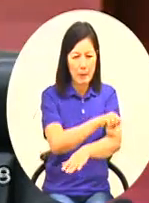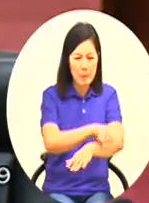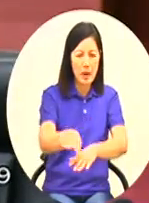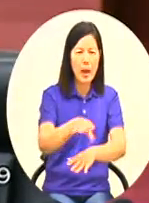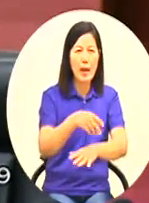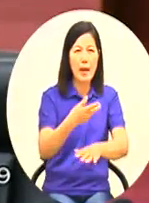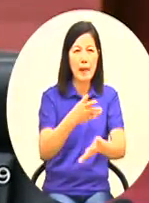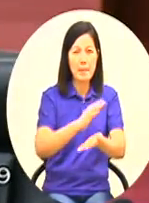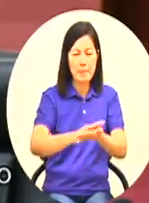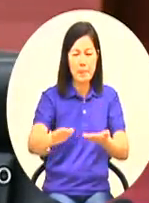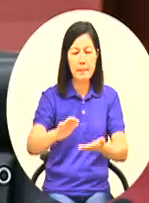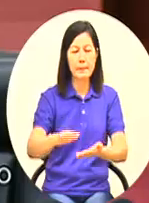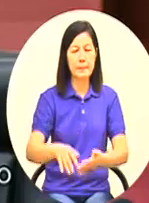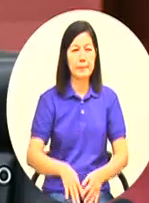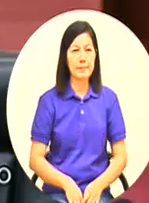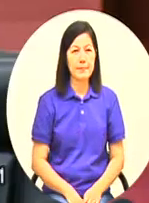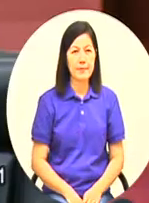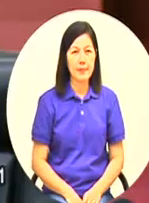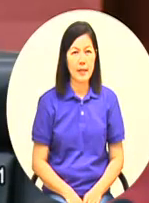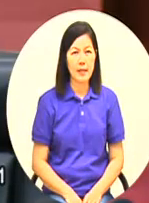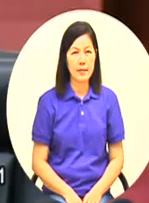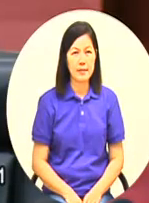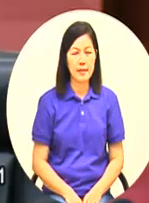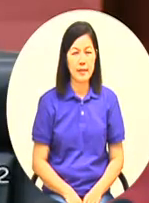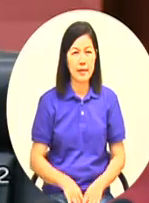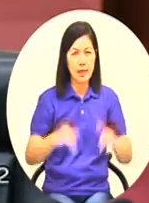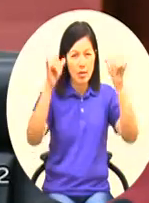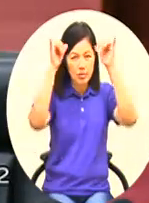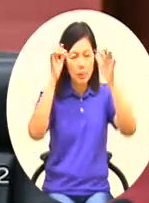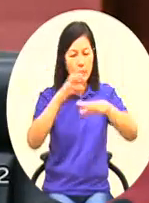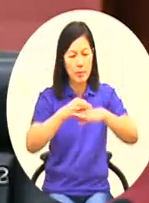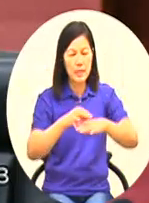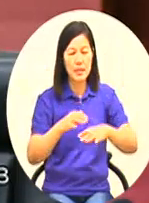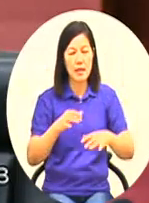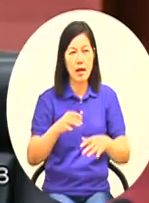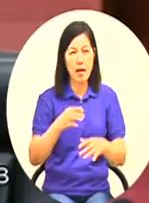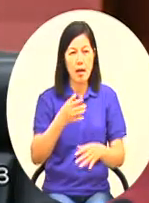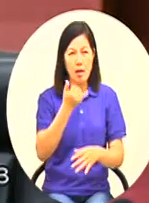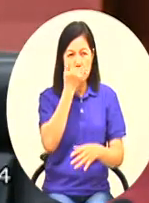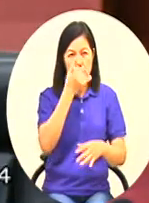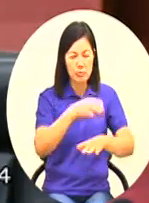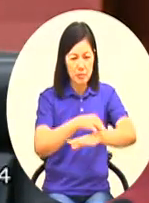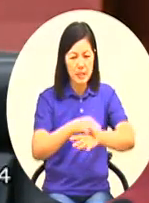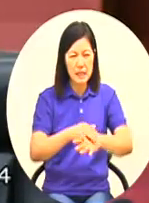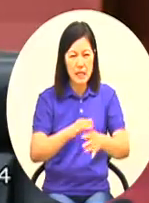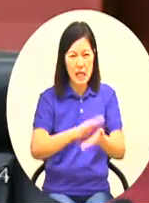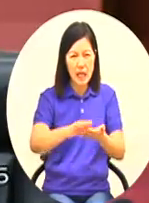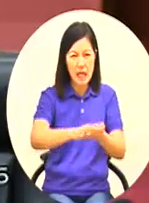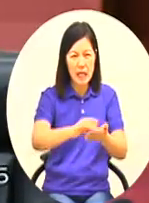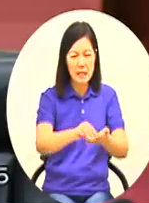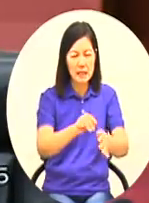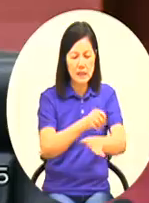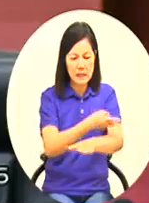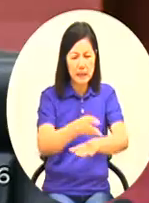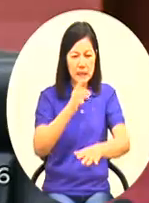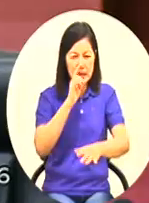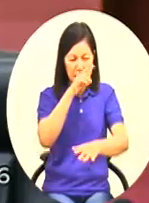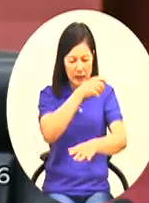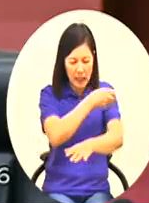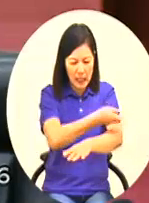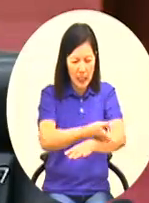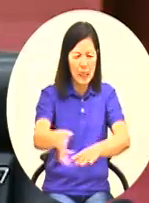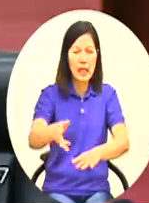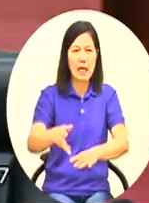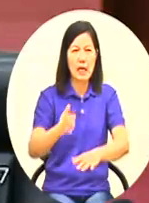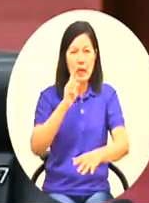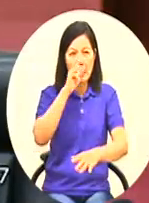加遐个牛地皮牛皮点点哦，迄水放出来牛零食，我捌去看到，哦，就是讲啊非常严重。但是咧，